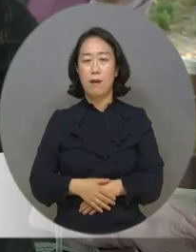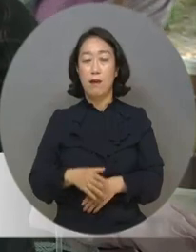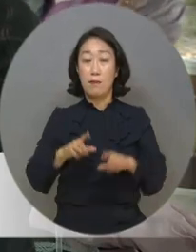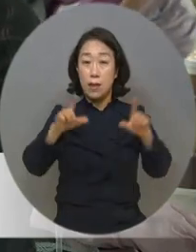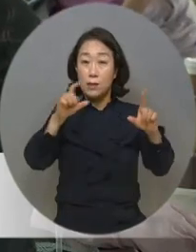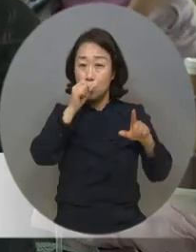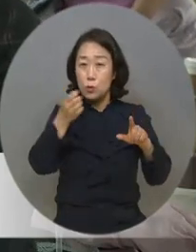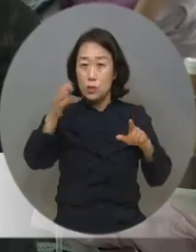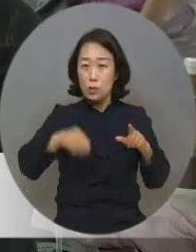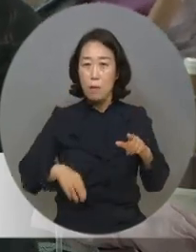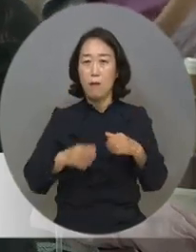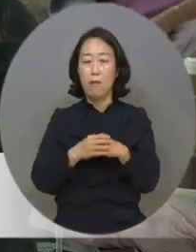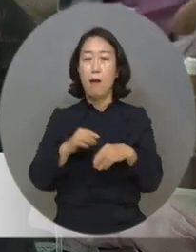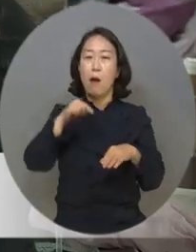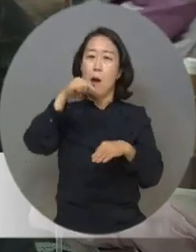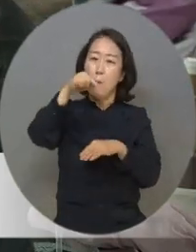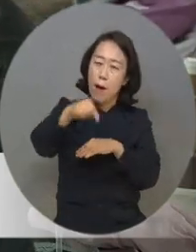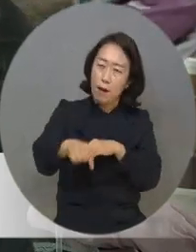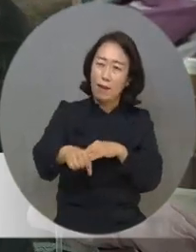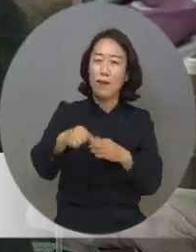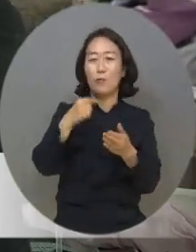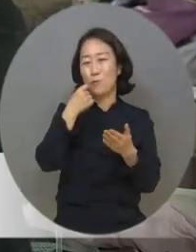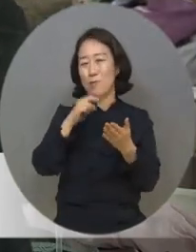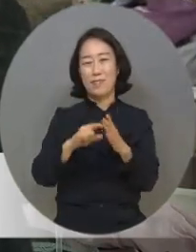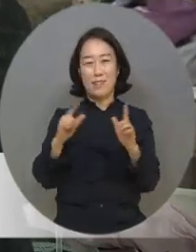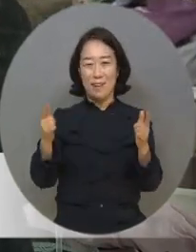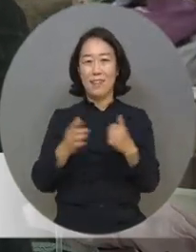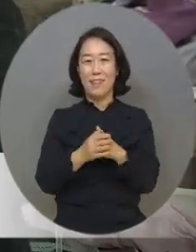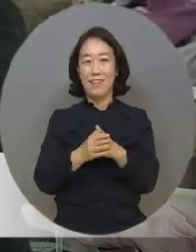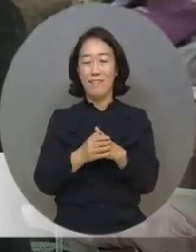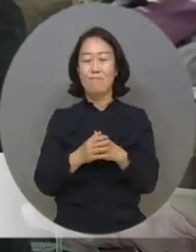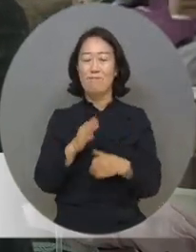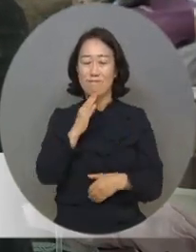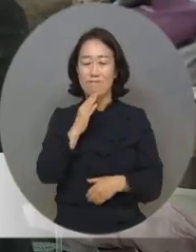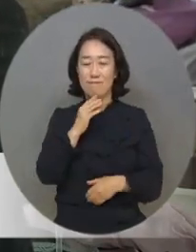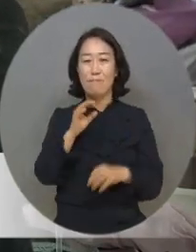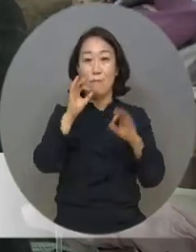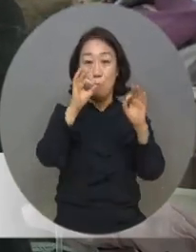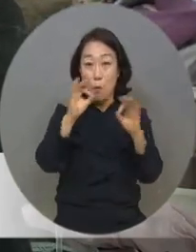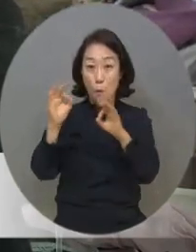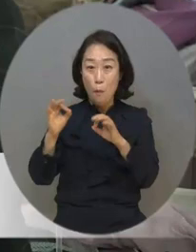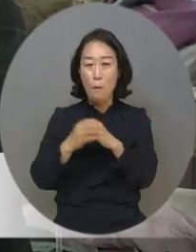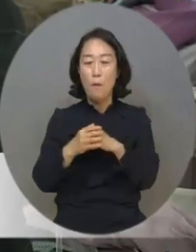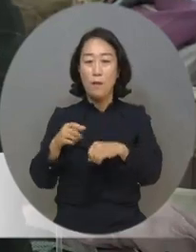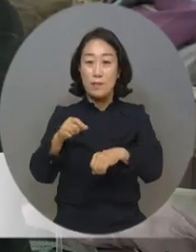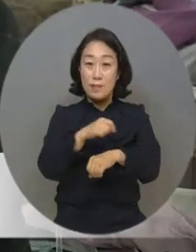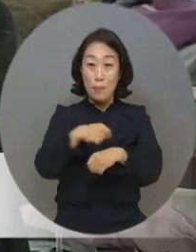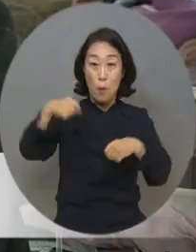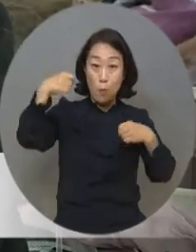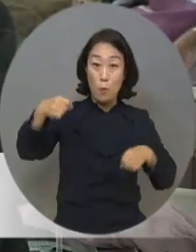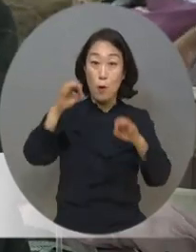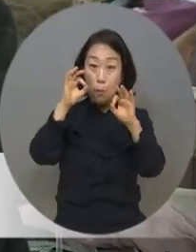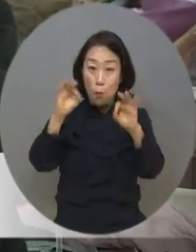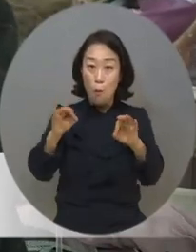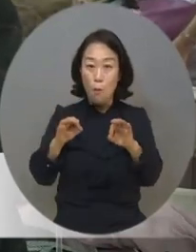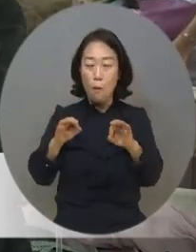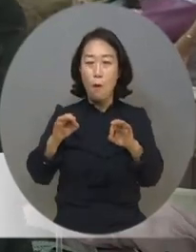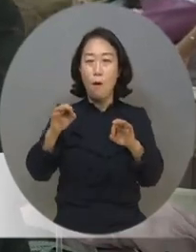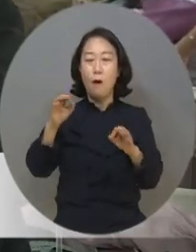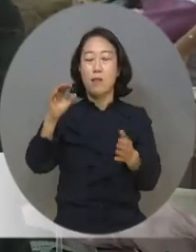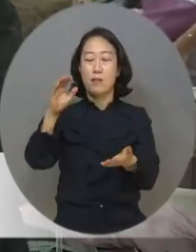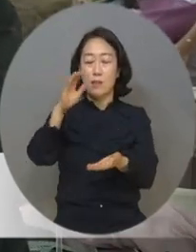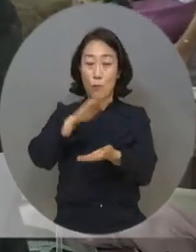좋아도 맘먹고 이렇게 산책 나오기가 쉽지 않거든요. 마술 공연까지 보고 이렇게 시원한 바람을 맞고 있으니까는